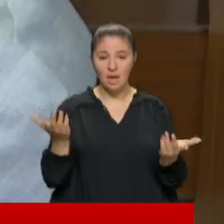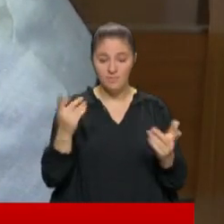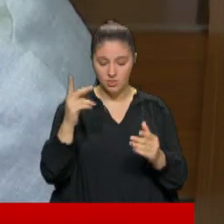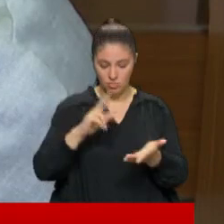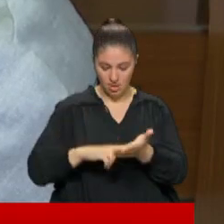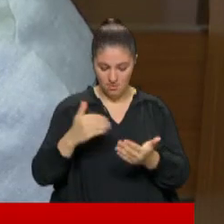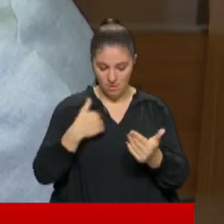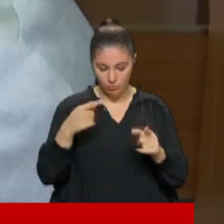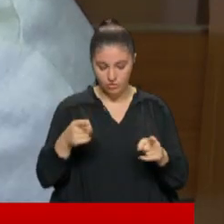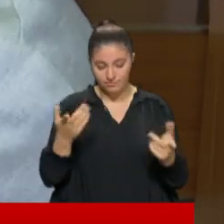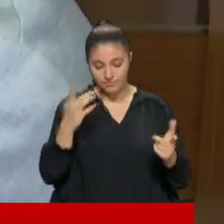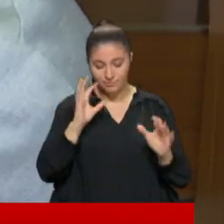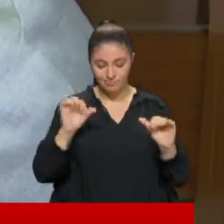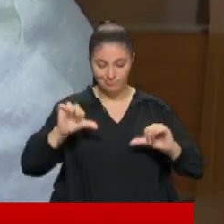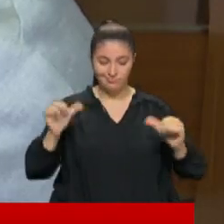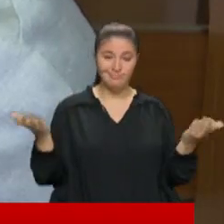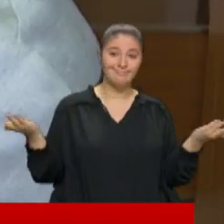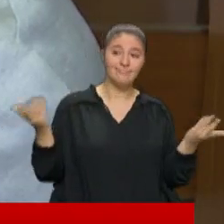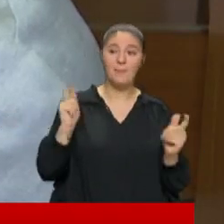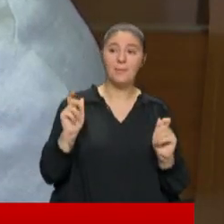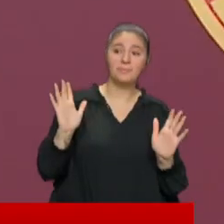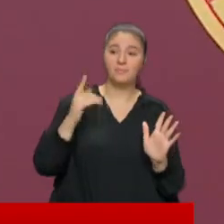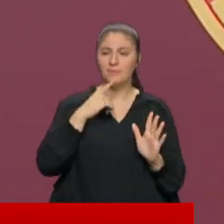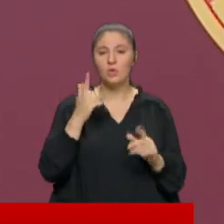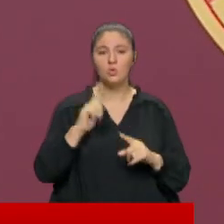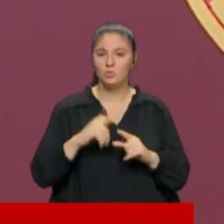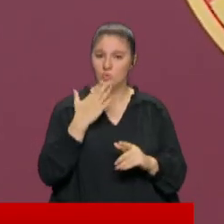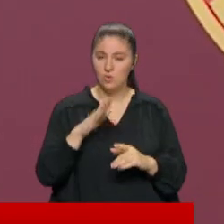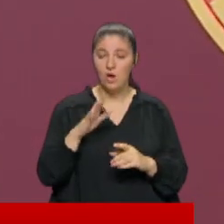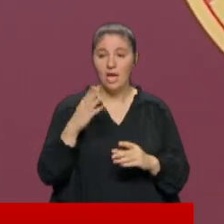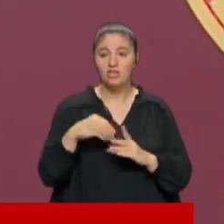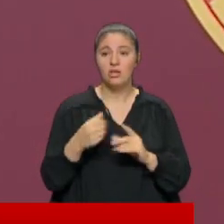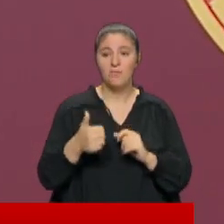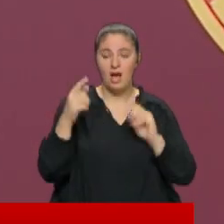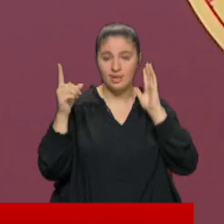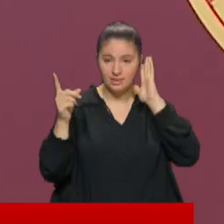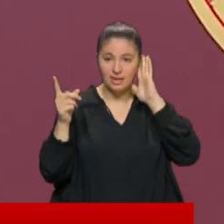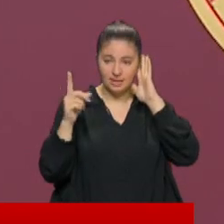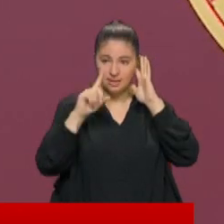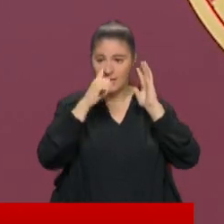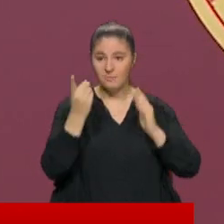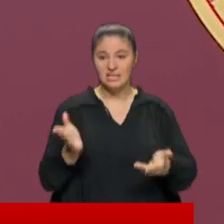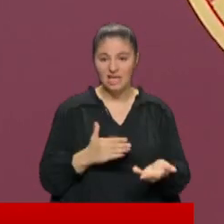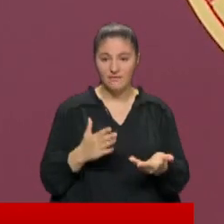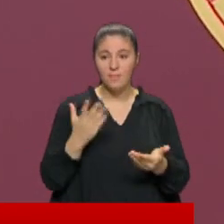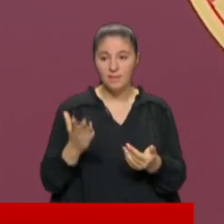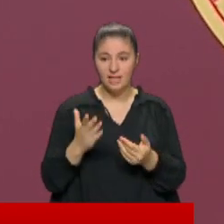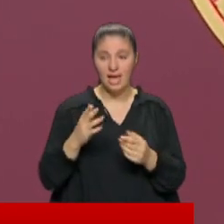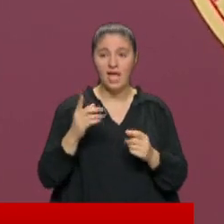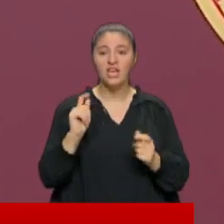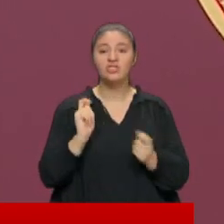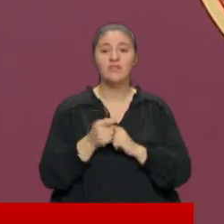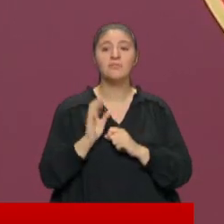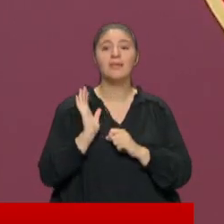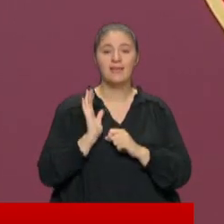üyenin ben bunu inceleyemedim deme lüksü yoktur. Eğer ki İçişleri Bakanlığı'ndan tek bir sayfa bile